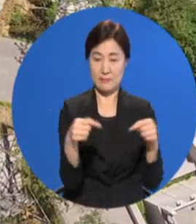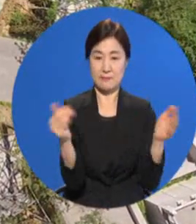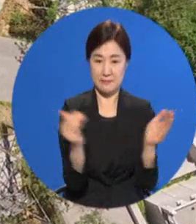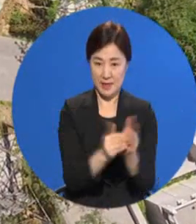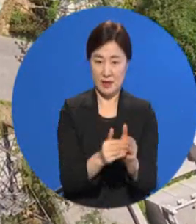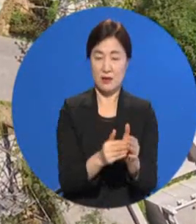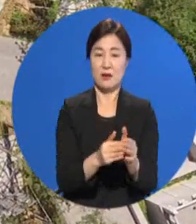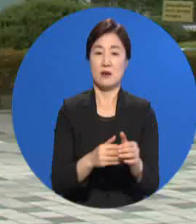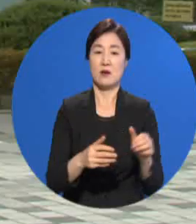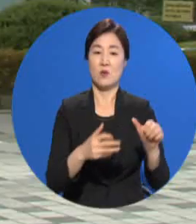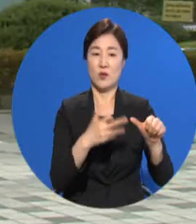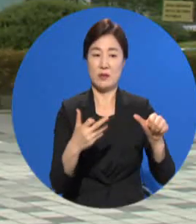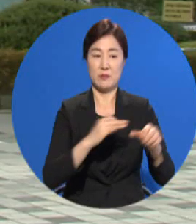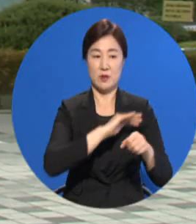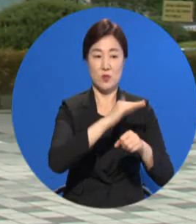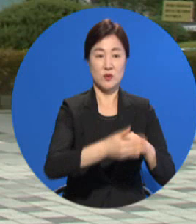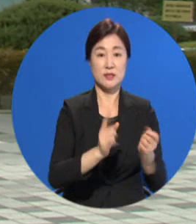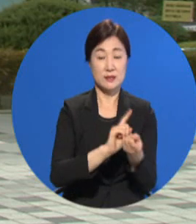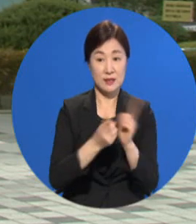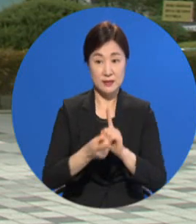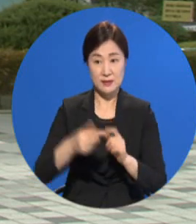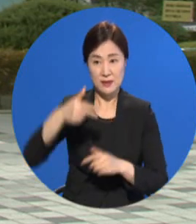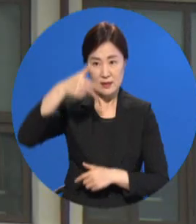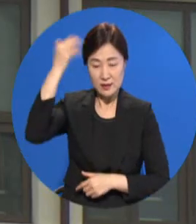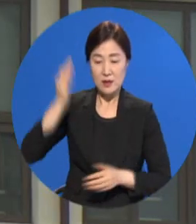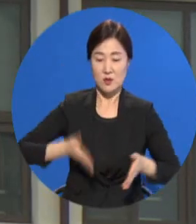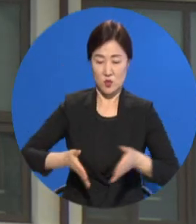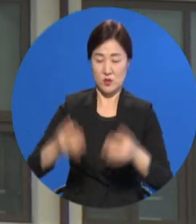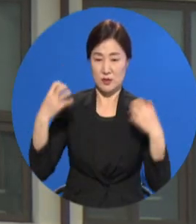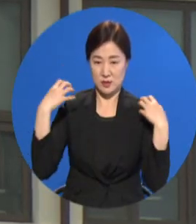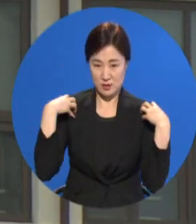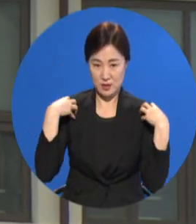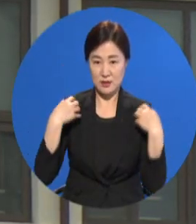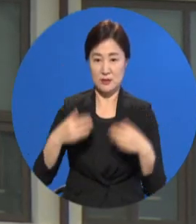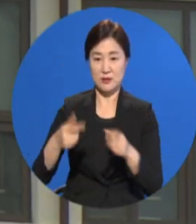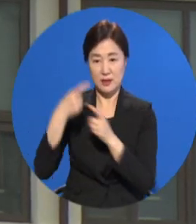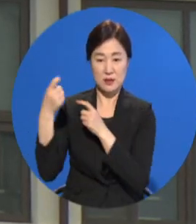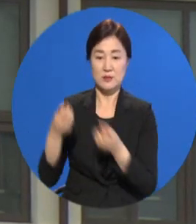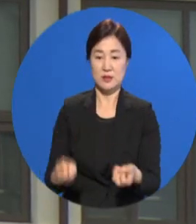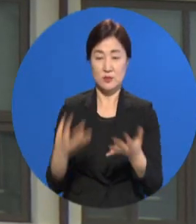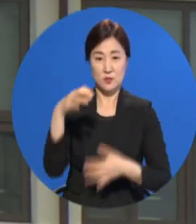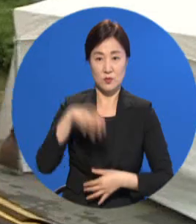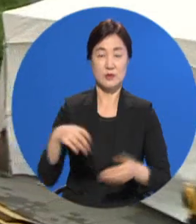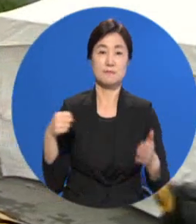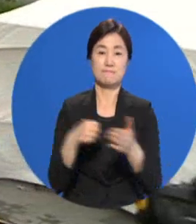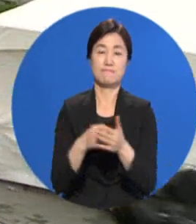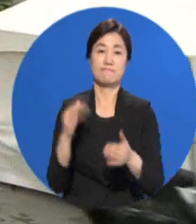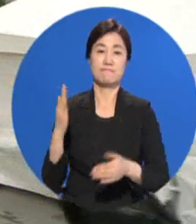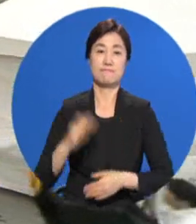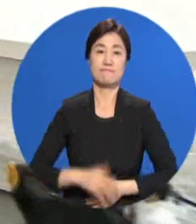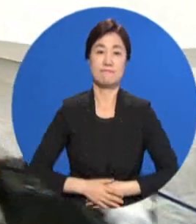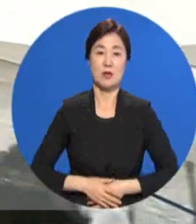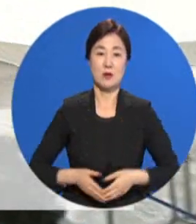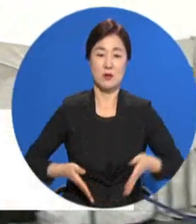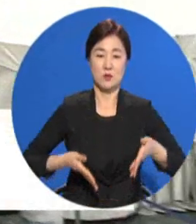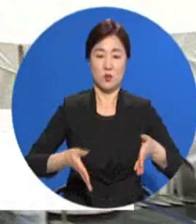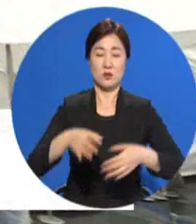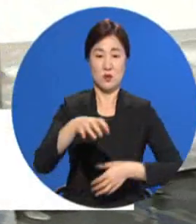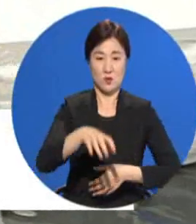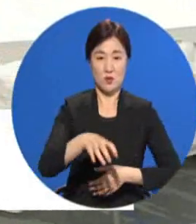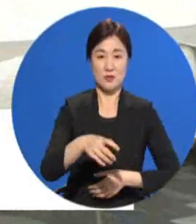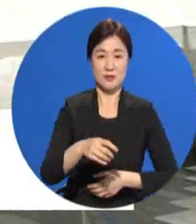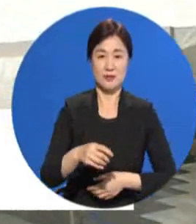국립 5.18 민주묘지가 아닌 옛 전남도청을 기념식장으로 최종 선택했습니다. 도청 앞이 또 상징적인